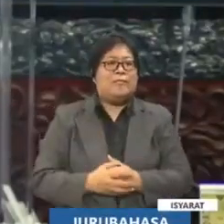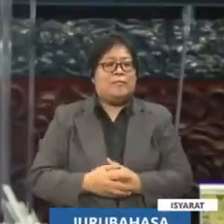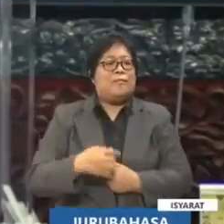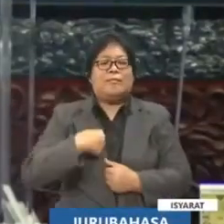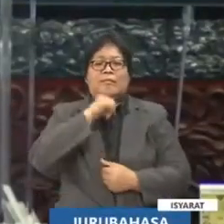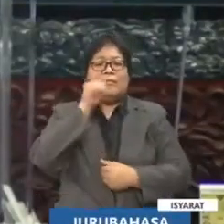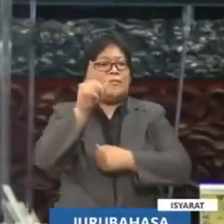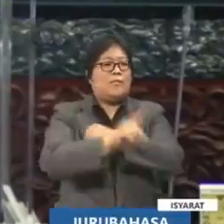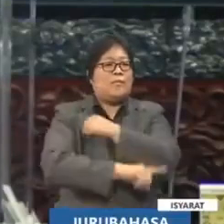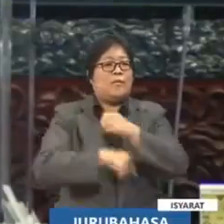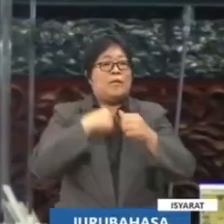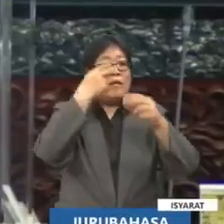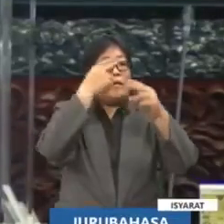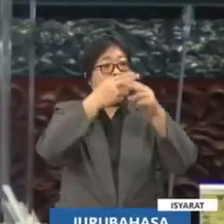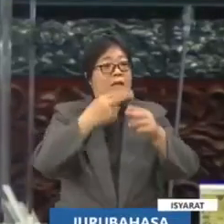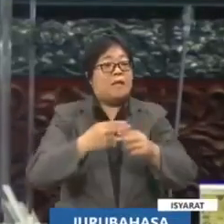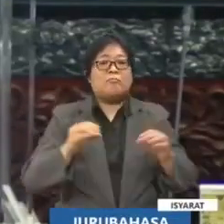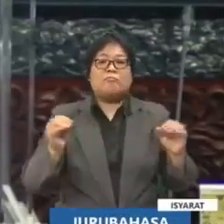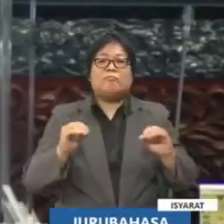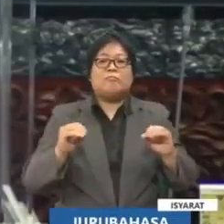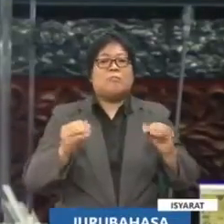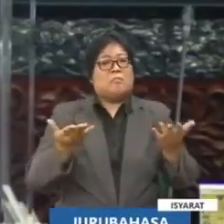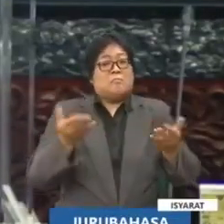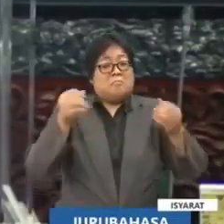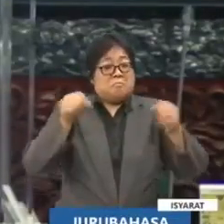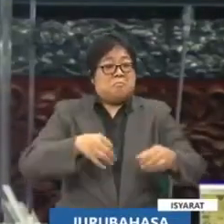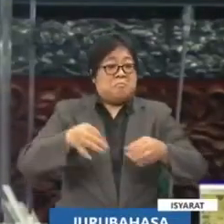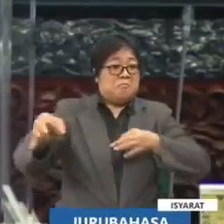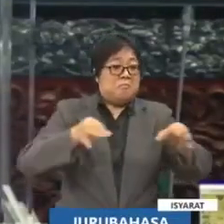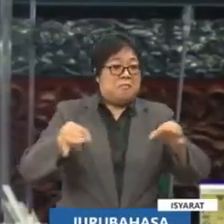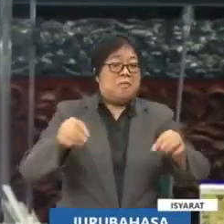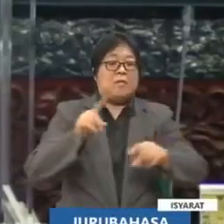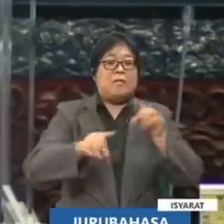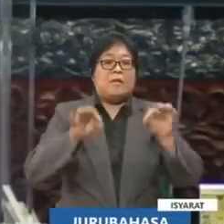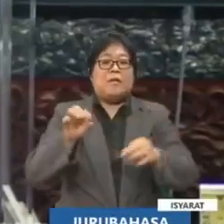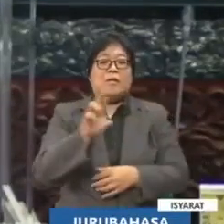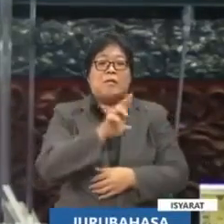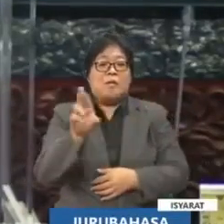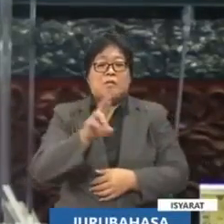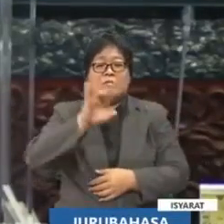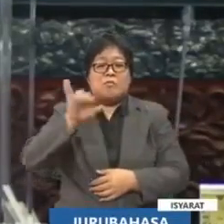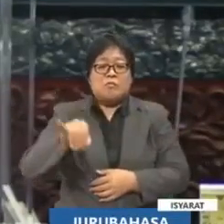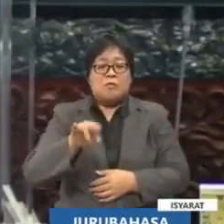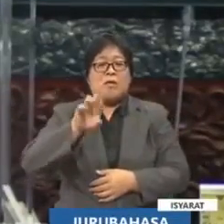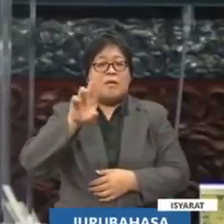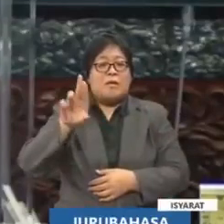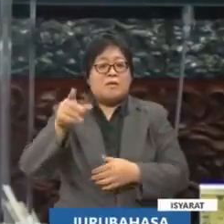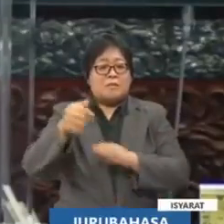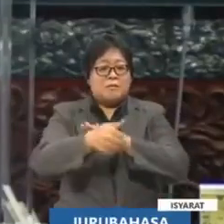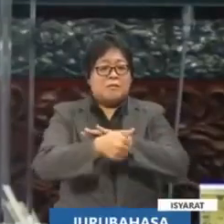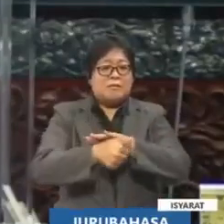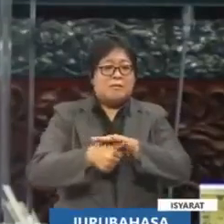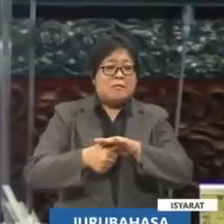tidak menghukum siapa yang disebut. Dia boleh bagi penjelasan. Tapi kalau ratus juta ringgit